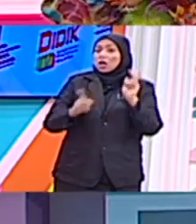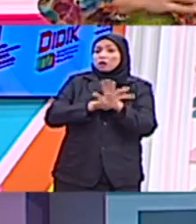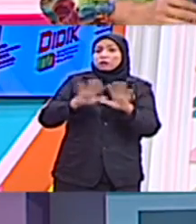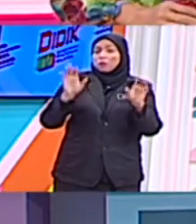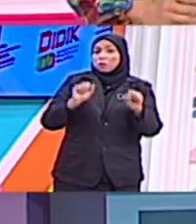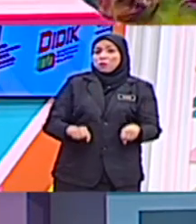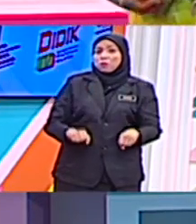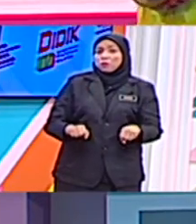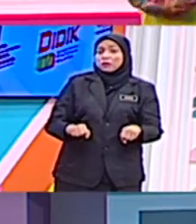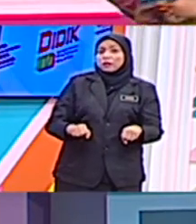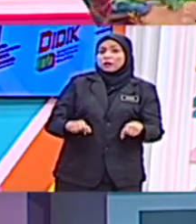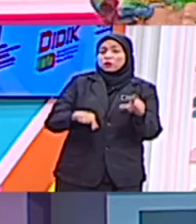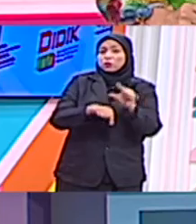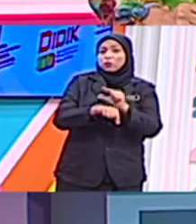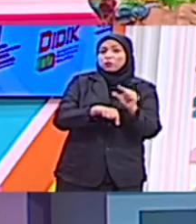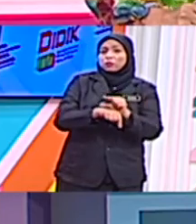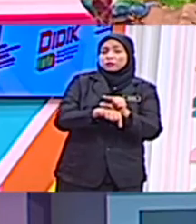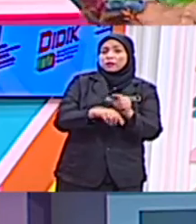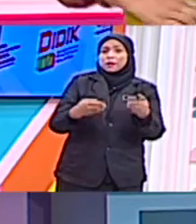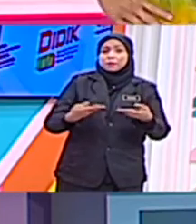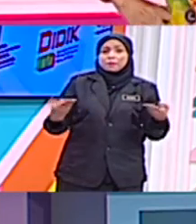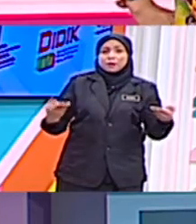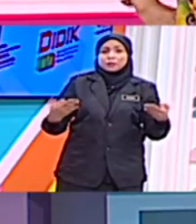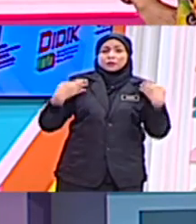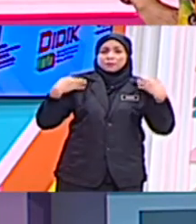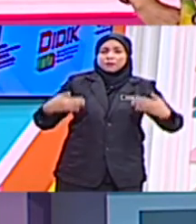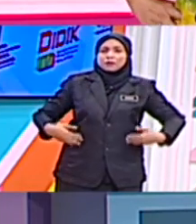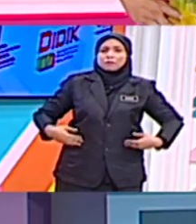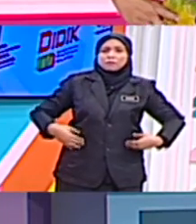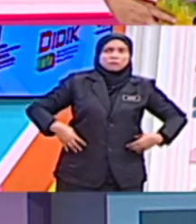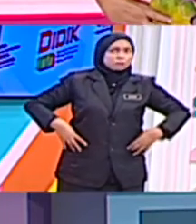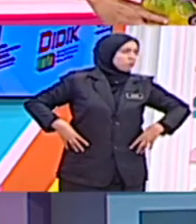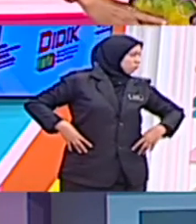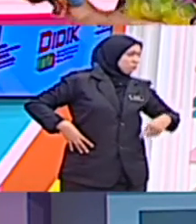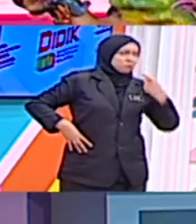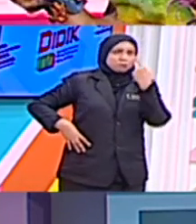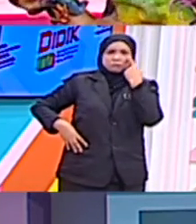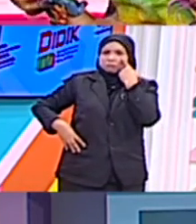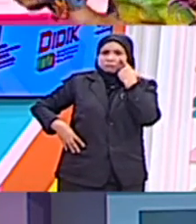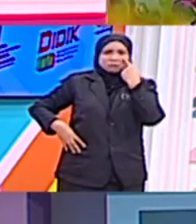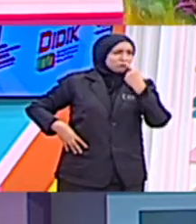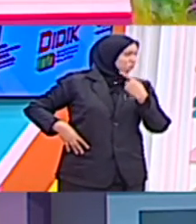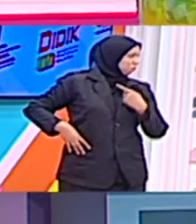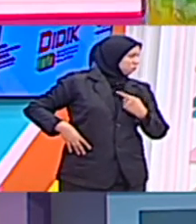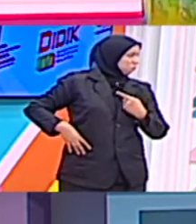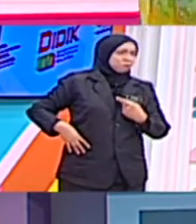guna perkataan, boleh guna bahasa tubuh badan. Boleh jeling. Ataupun